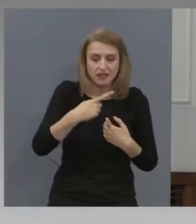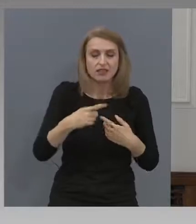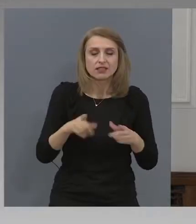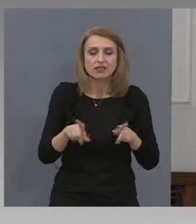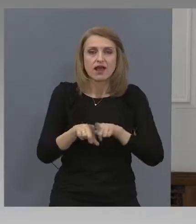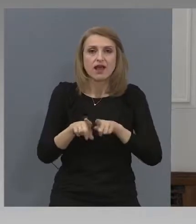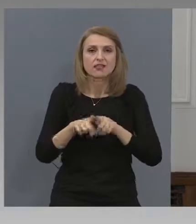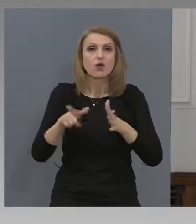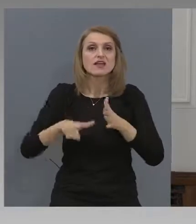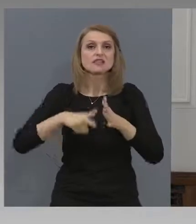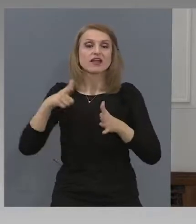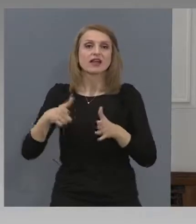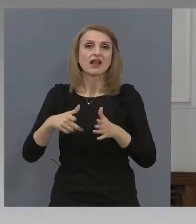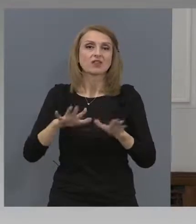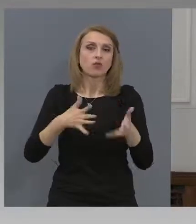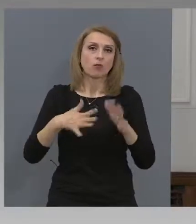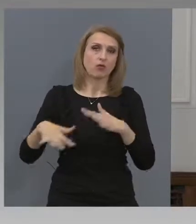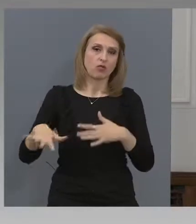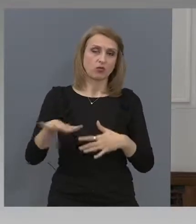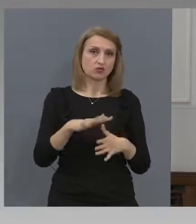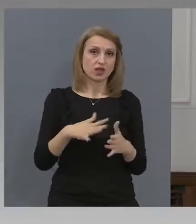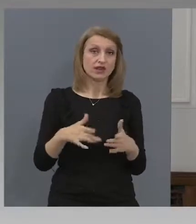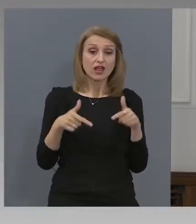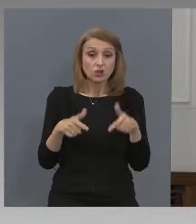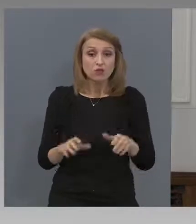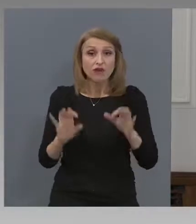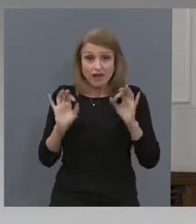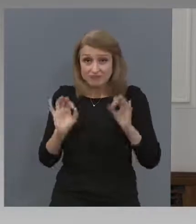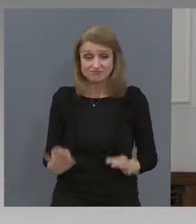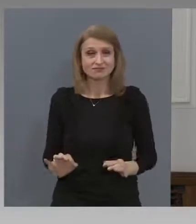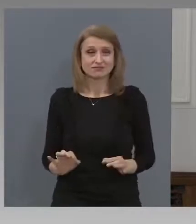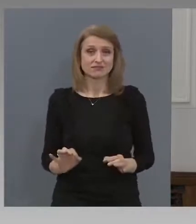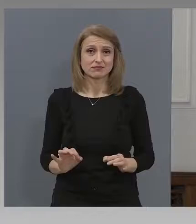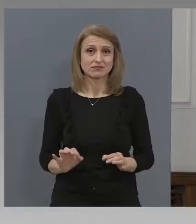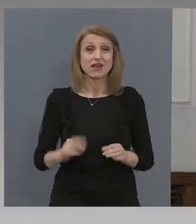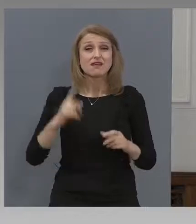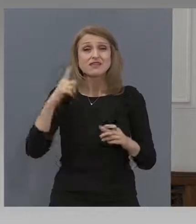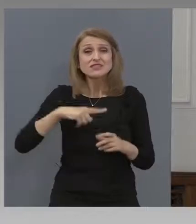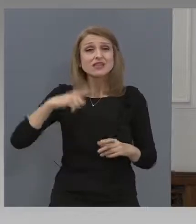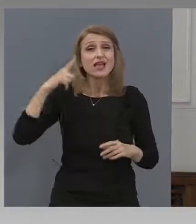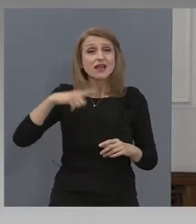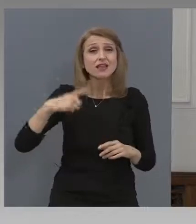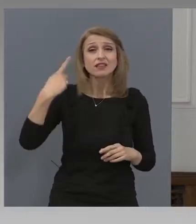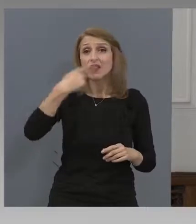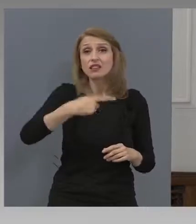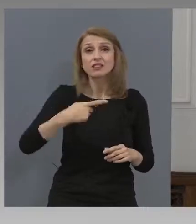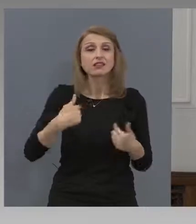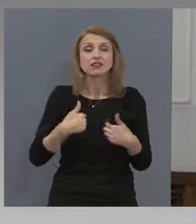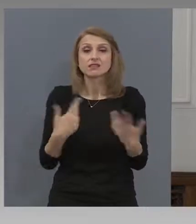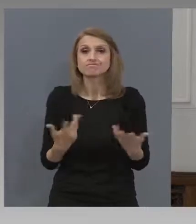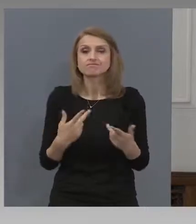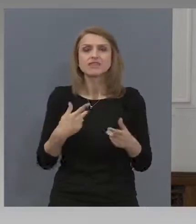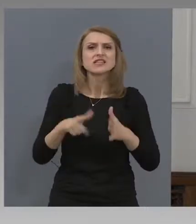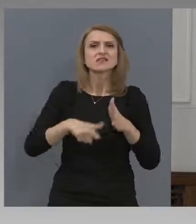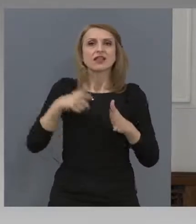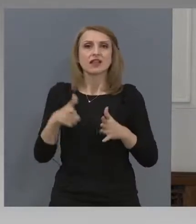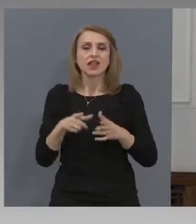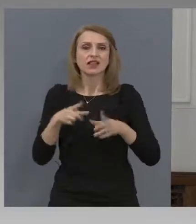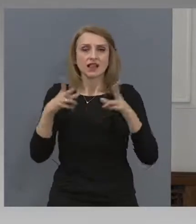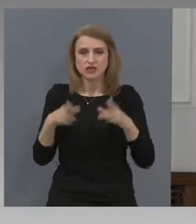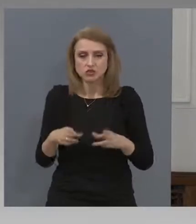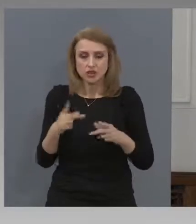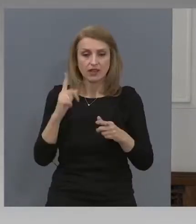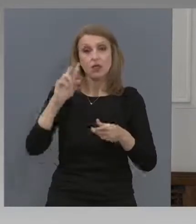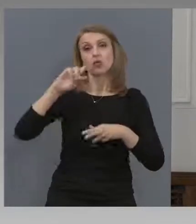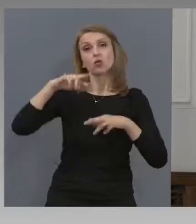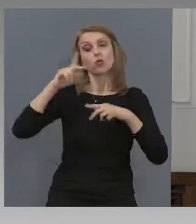извънредно положение. Това е истината. Това е на практика. Защото всеки ден се налага да вземаш извънредни решения,